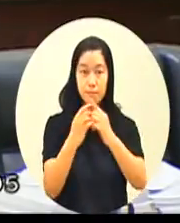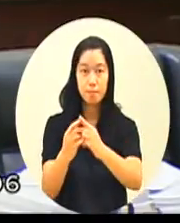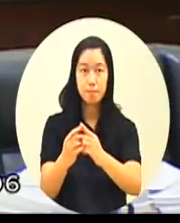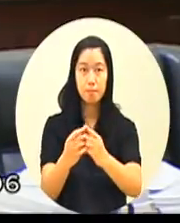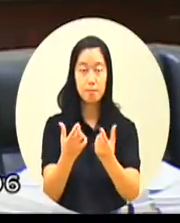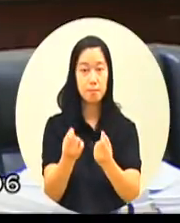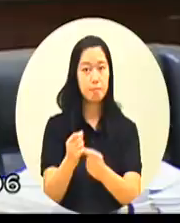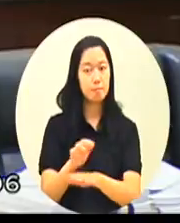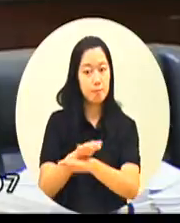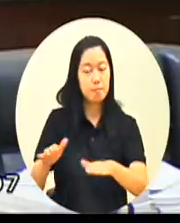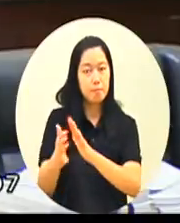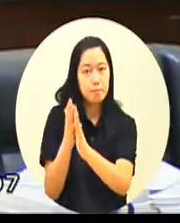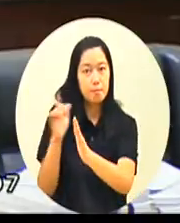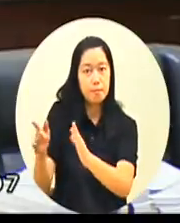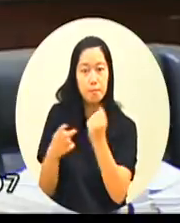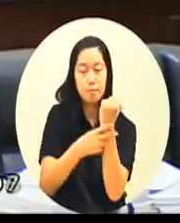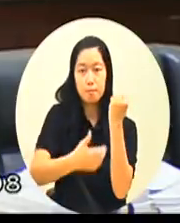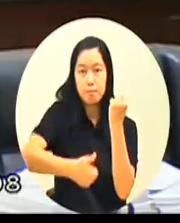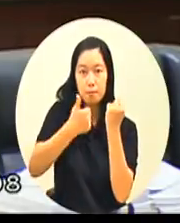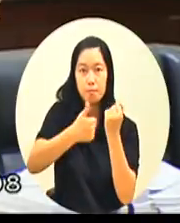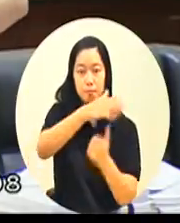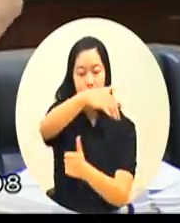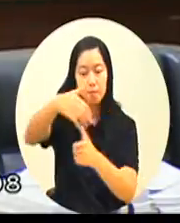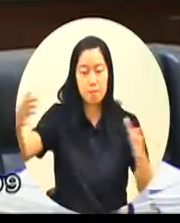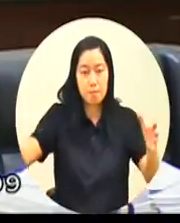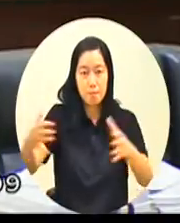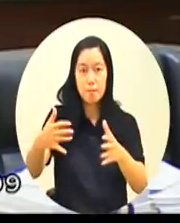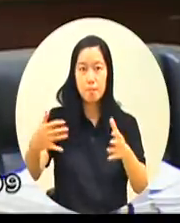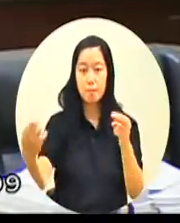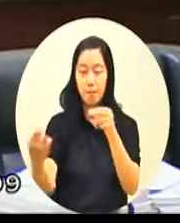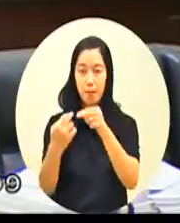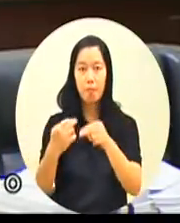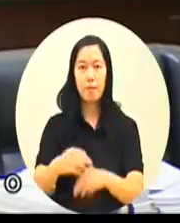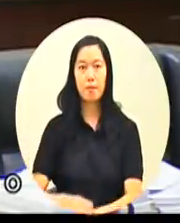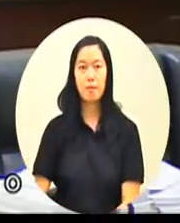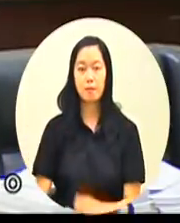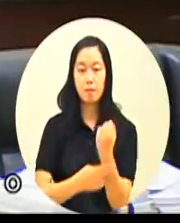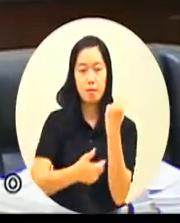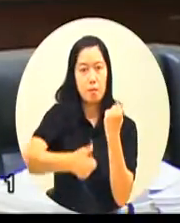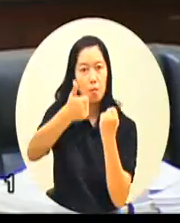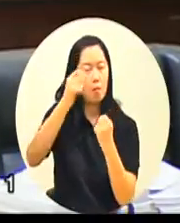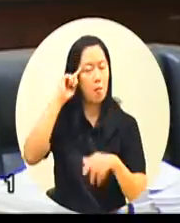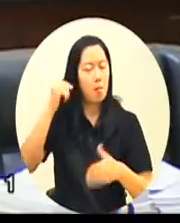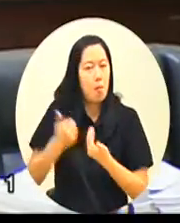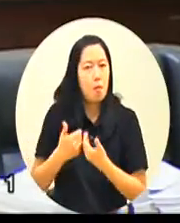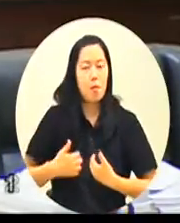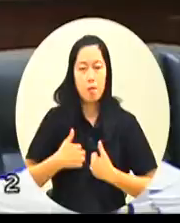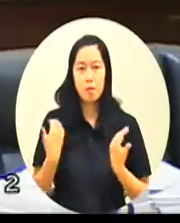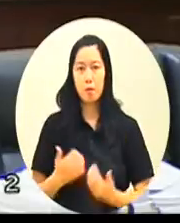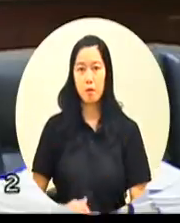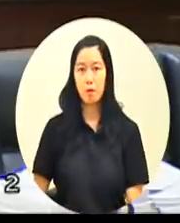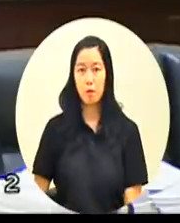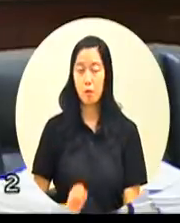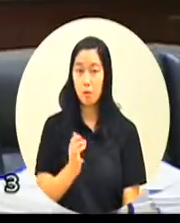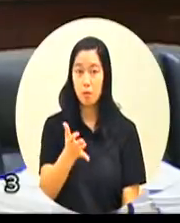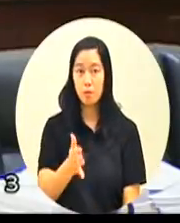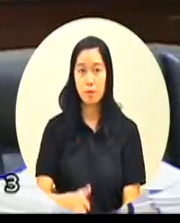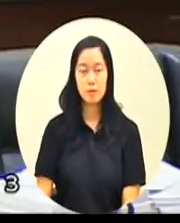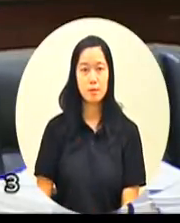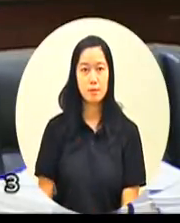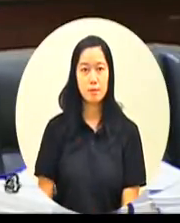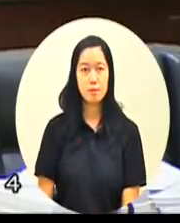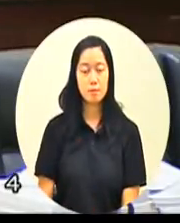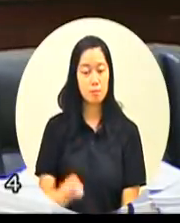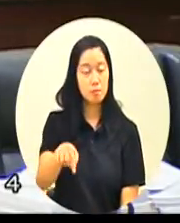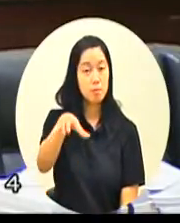排跟地方的里长做一个会面，那地方里长其实也相当的反弹。那反弹的原因很简单，是其实这个地